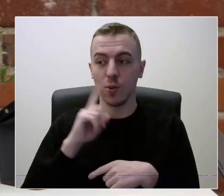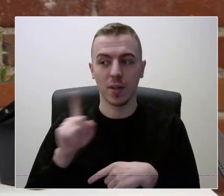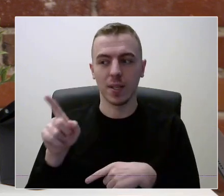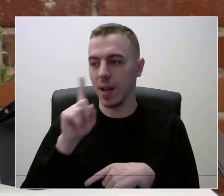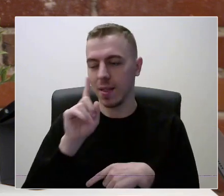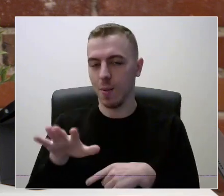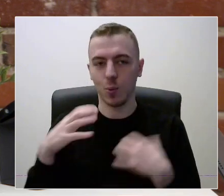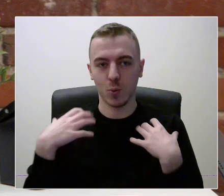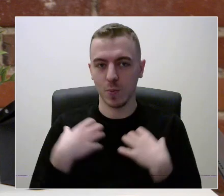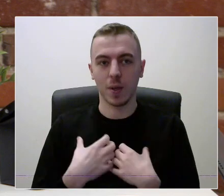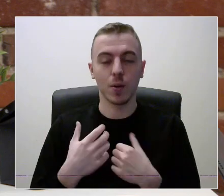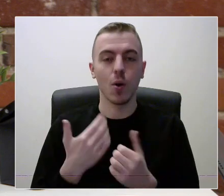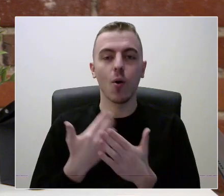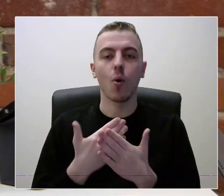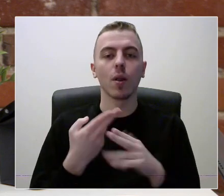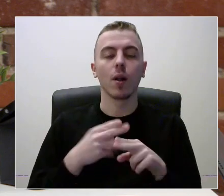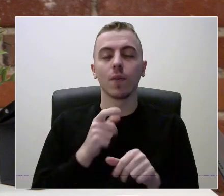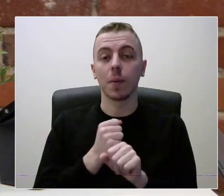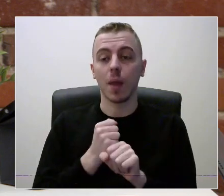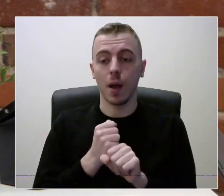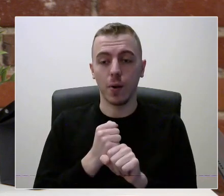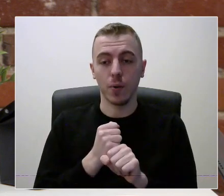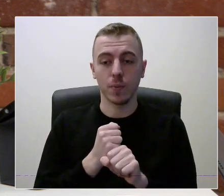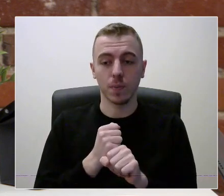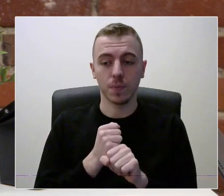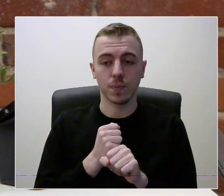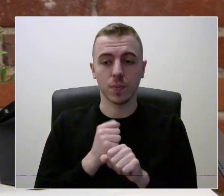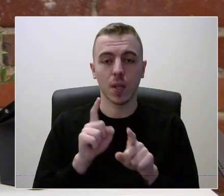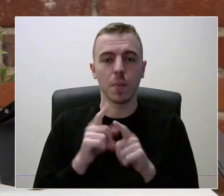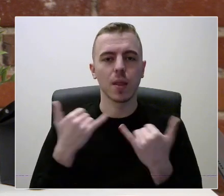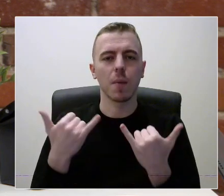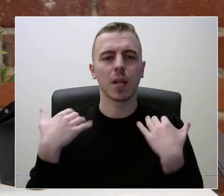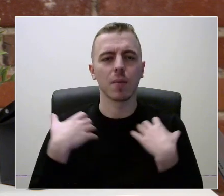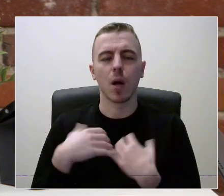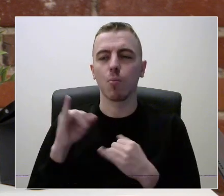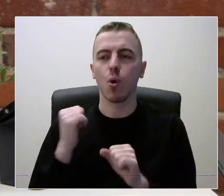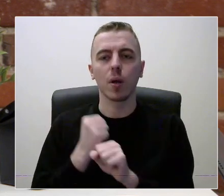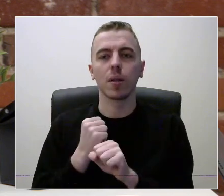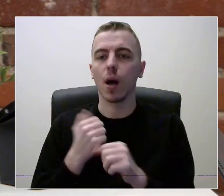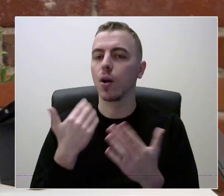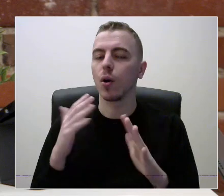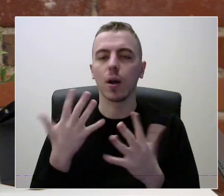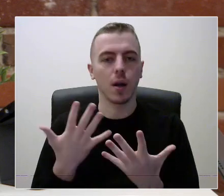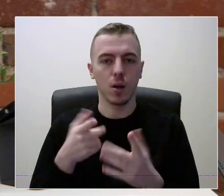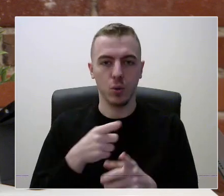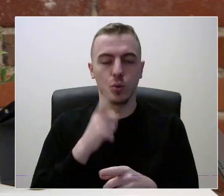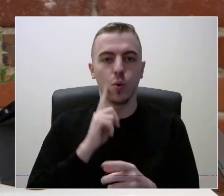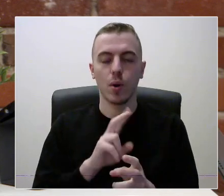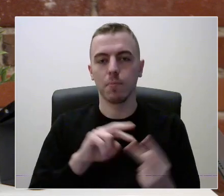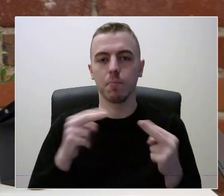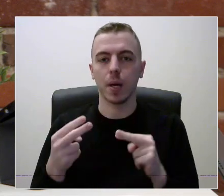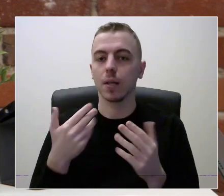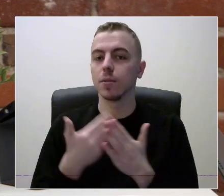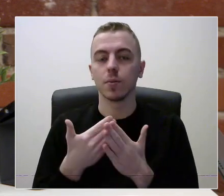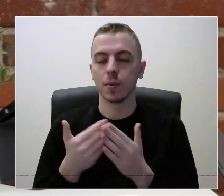tariant. Kodėl jūs tą darote? Ką dabartinis meras daro ne taip, kad jūs pretenduojate juo tapti, tai yra užimti